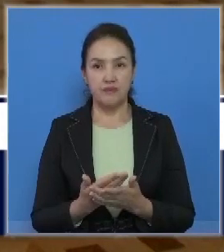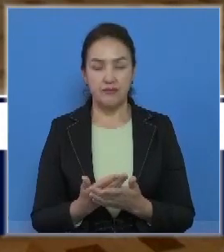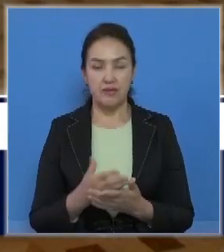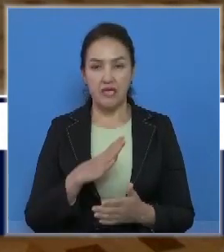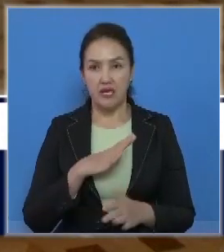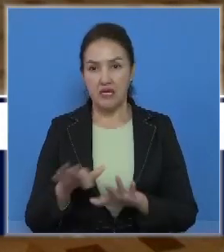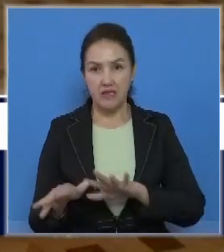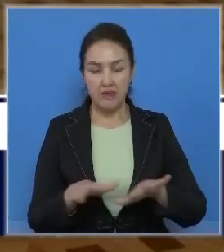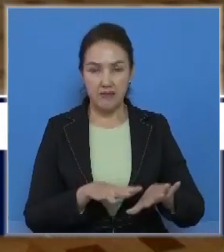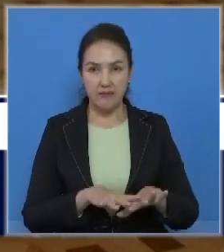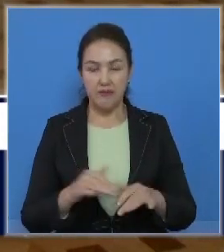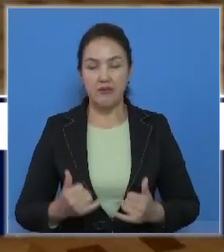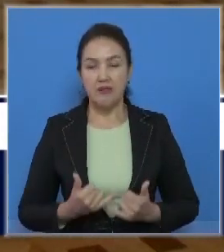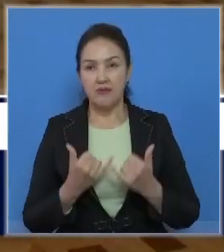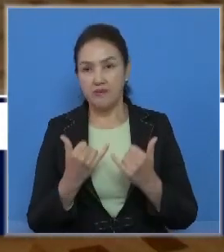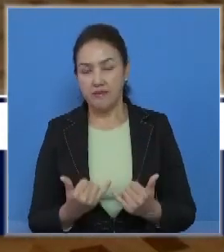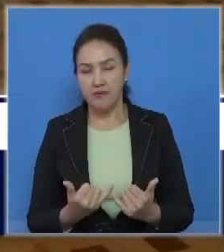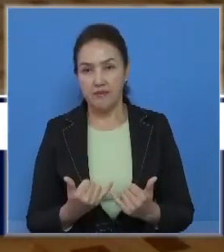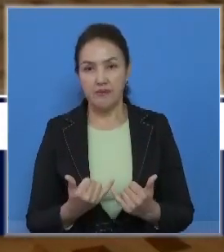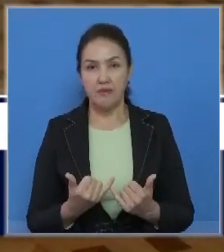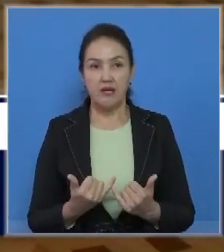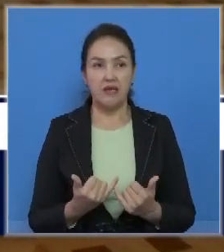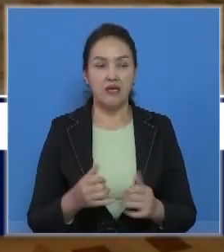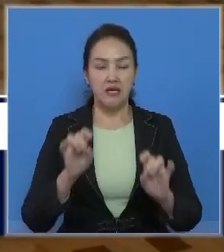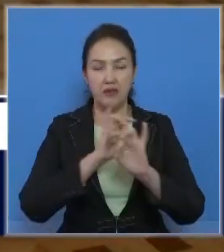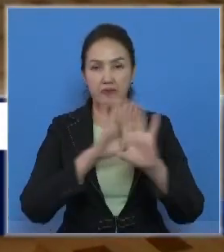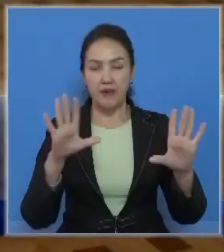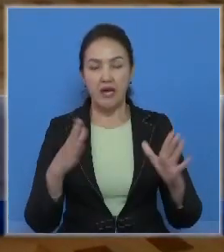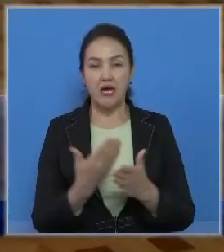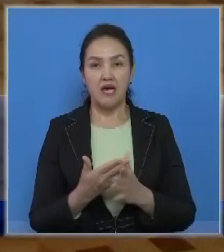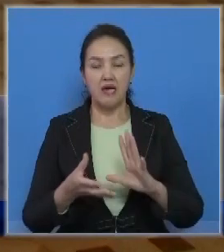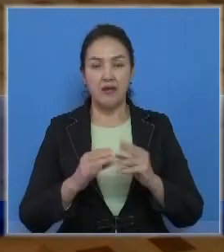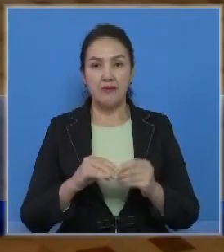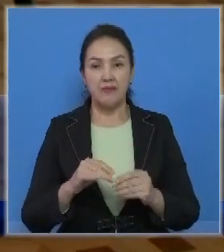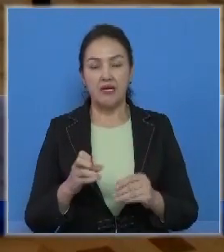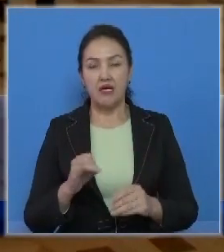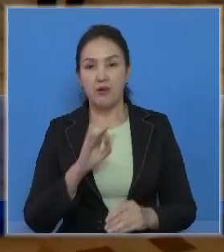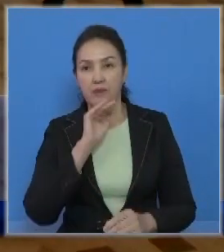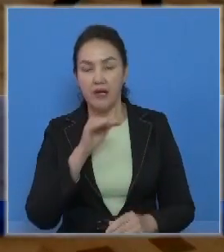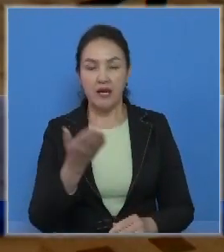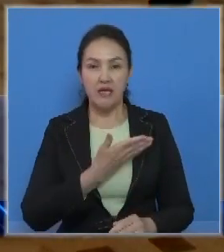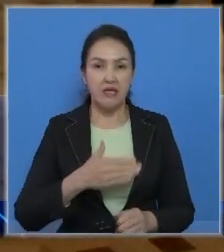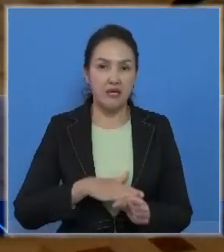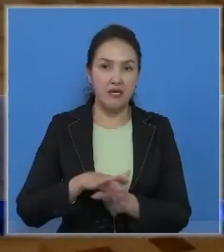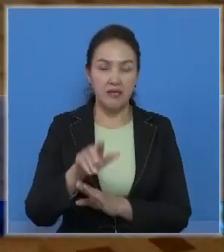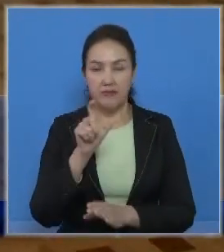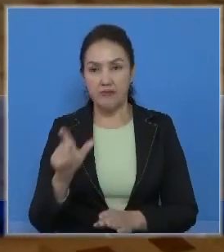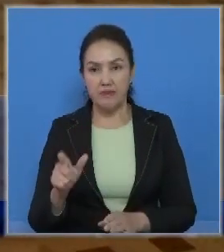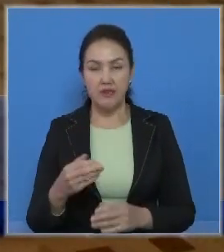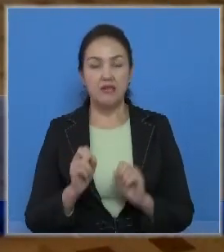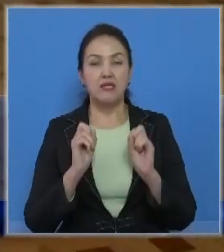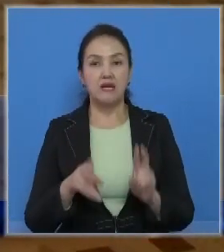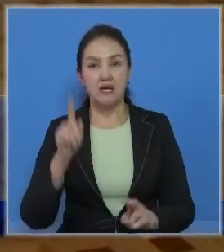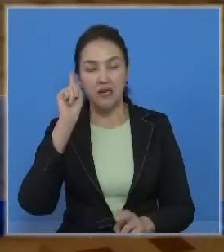данное мероприятие посвящено для популяризации в целом эстрадным мастерства наших исполнителей Как вы знаете